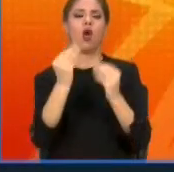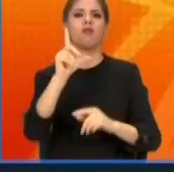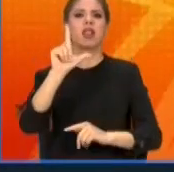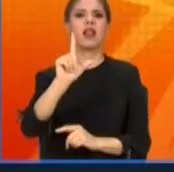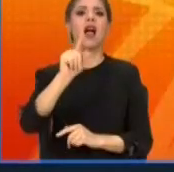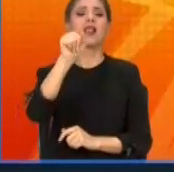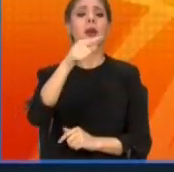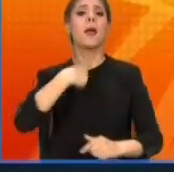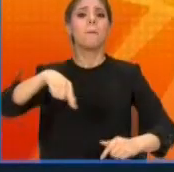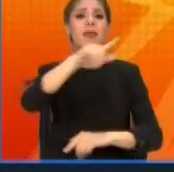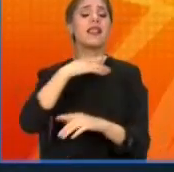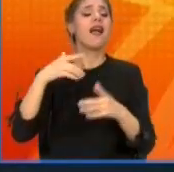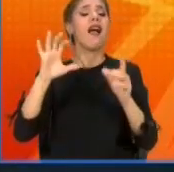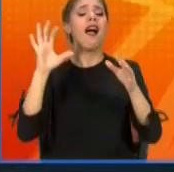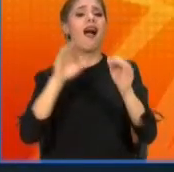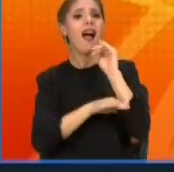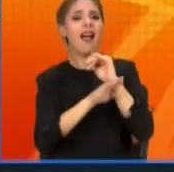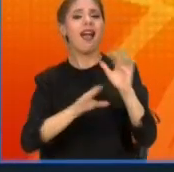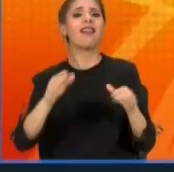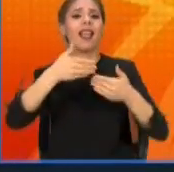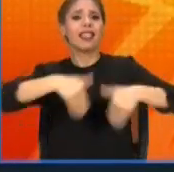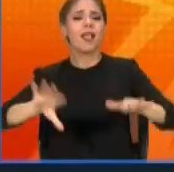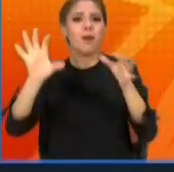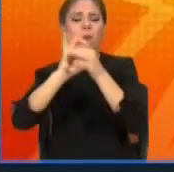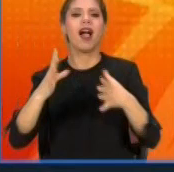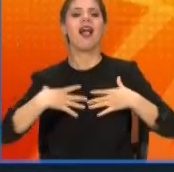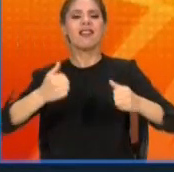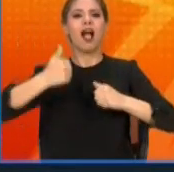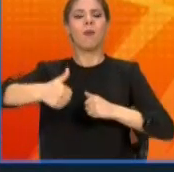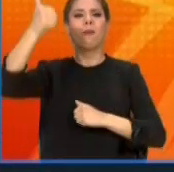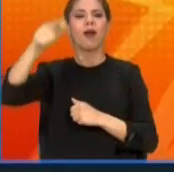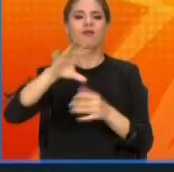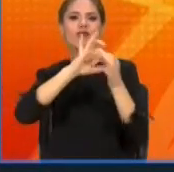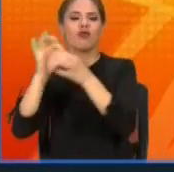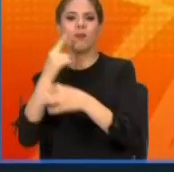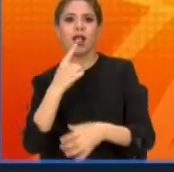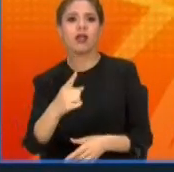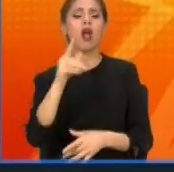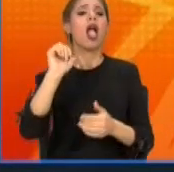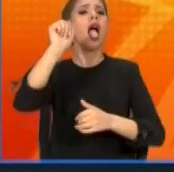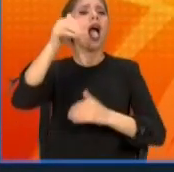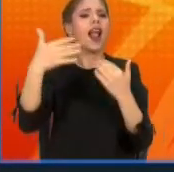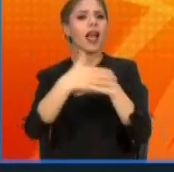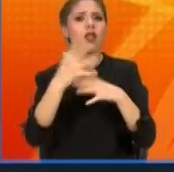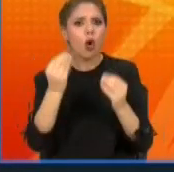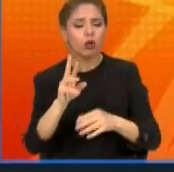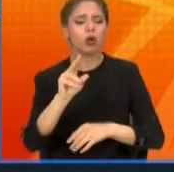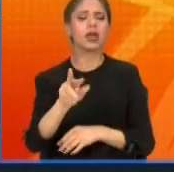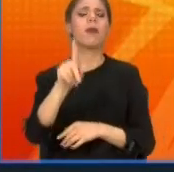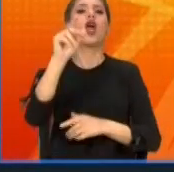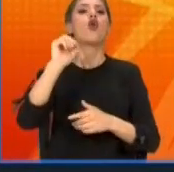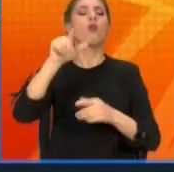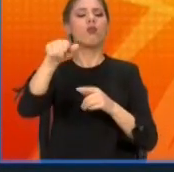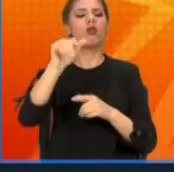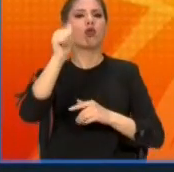indirmek. Bizi hayata tedbir bağlar sloganının sahibi ise Sağlık Bakanı Doktor Fahrettin Koca. Her gece yaptığı gibi günün bilançosunu açıklarken kurdu